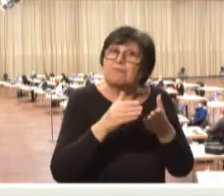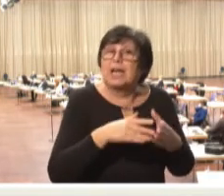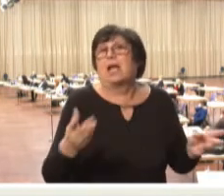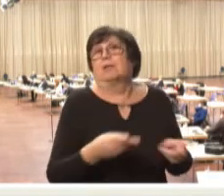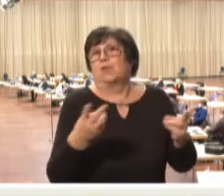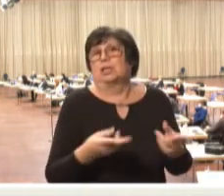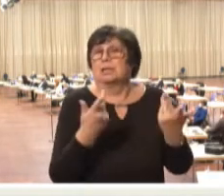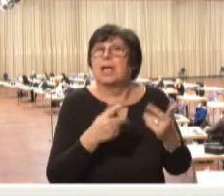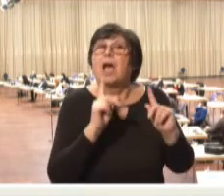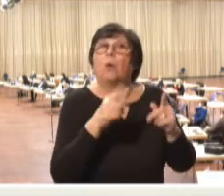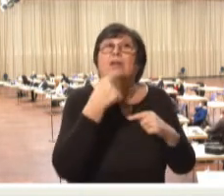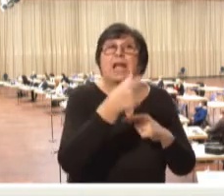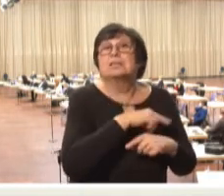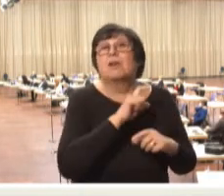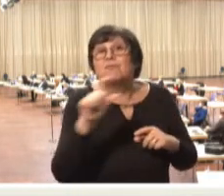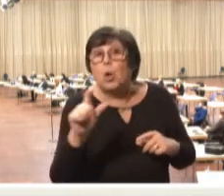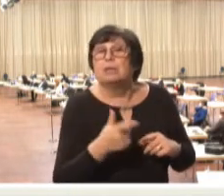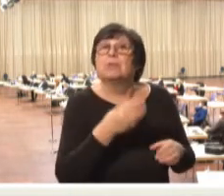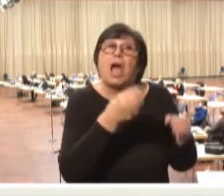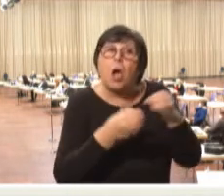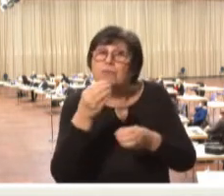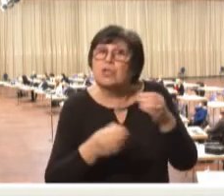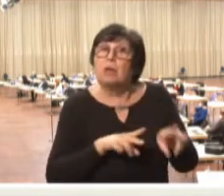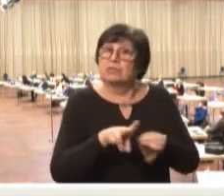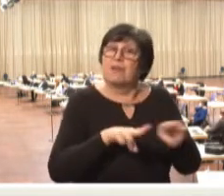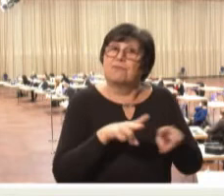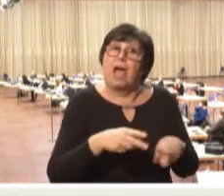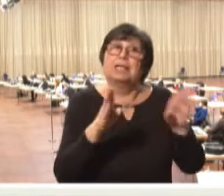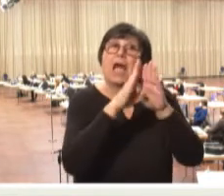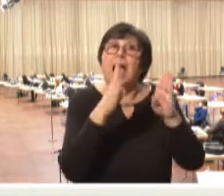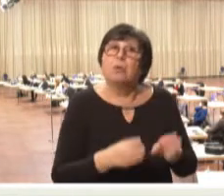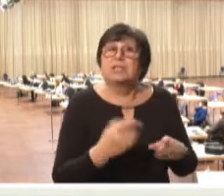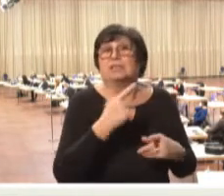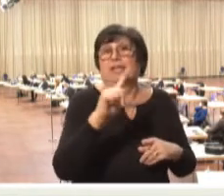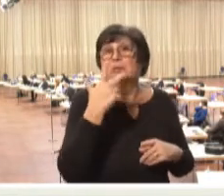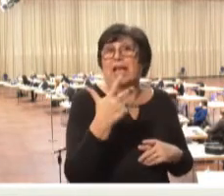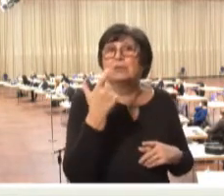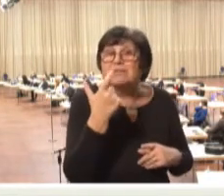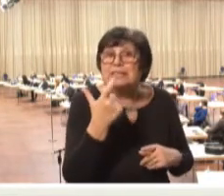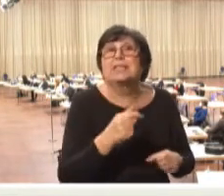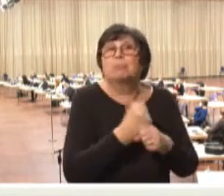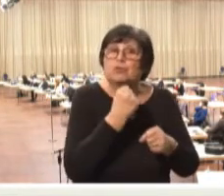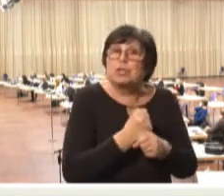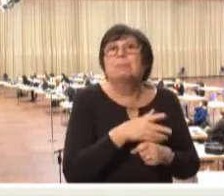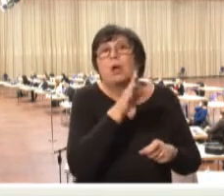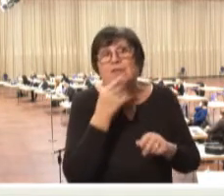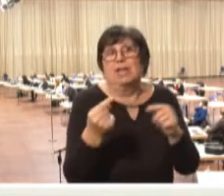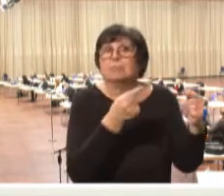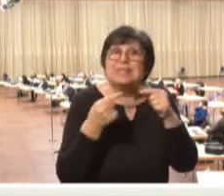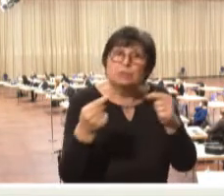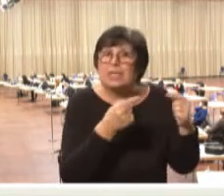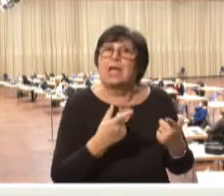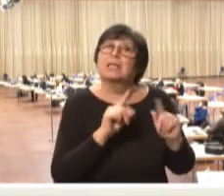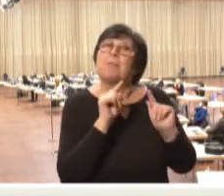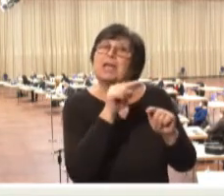Wochen uns natürlich auch mit Blick auf das Aufstellungsverfahren des Haushalts ab 2023 einiges abverlangen. Aber, und das denke ich auch in